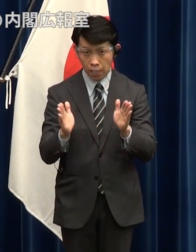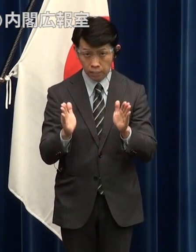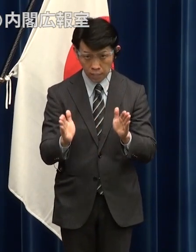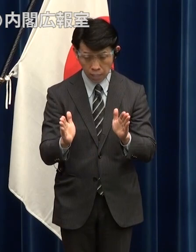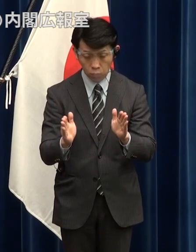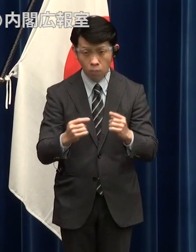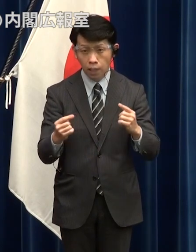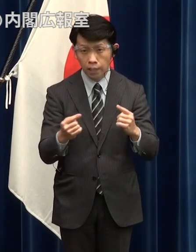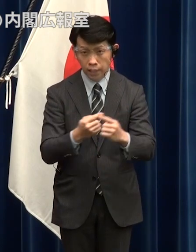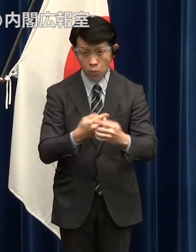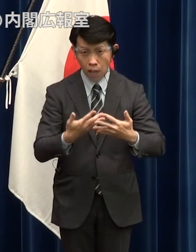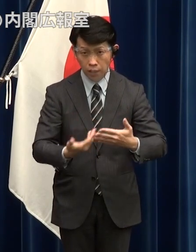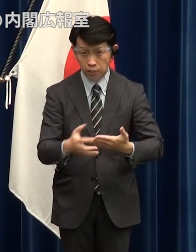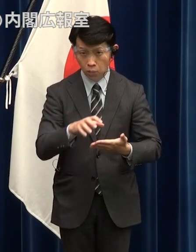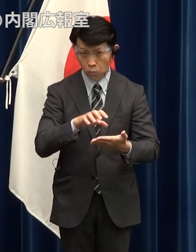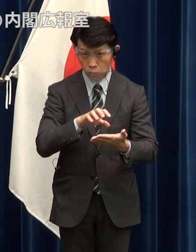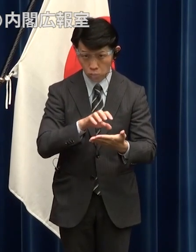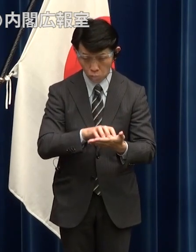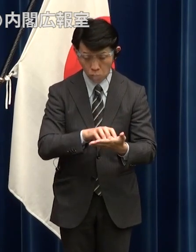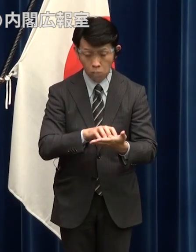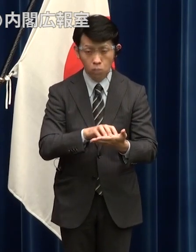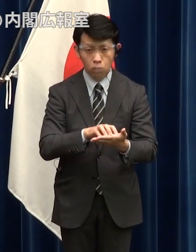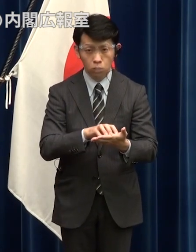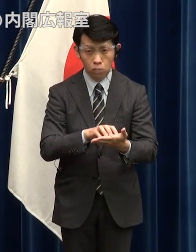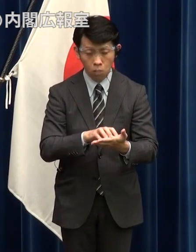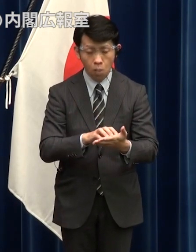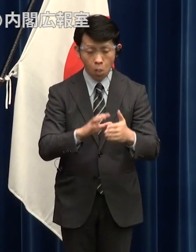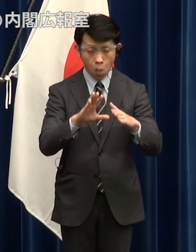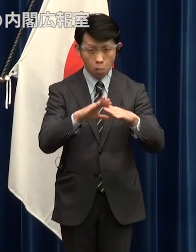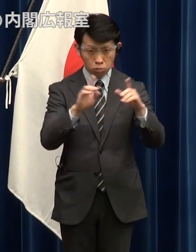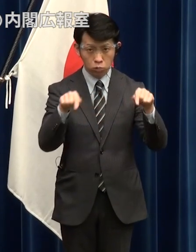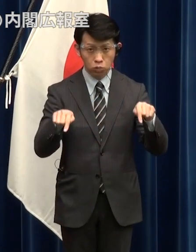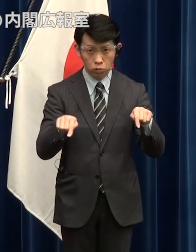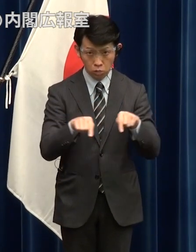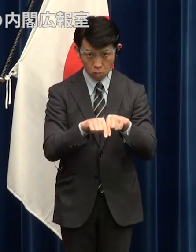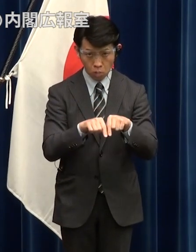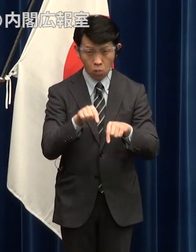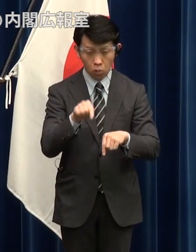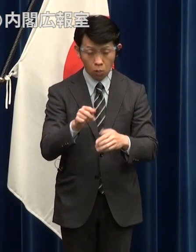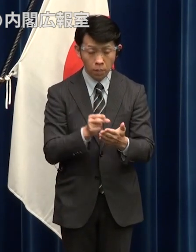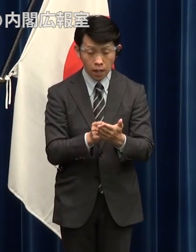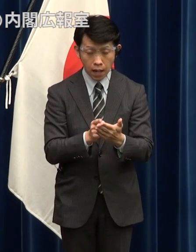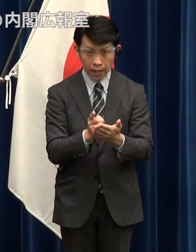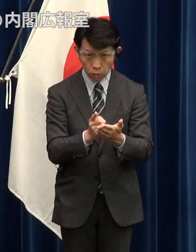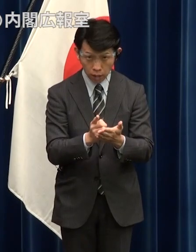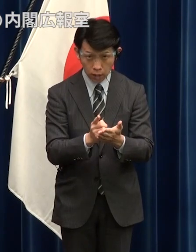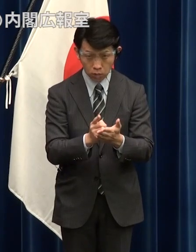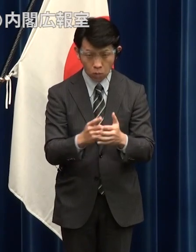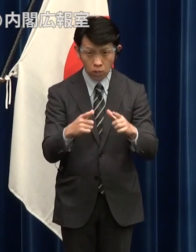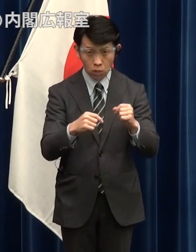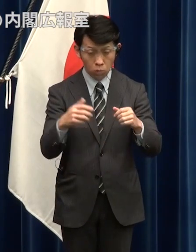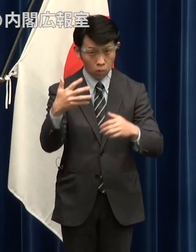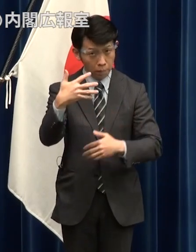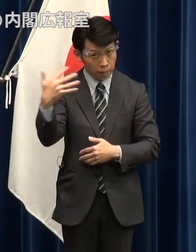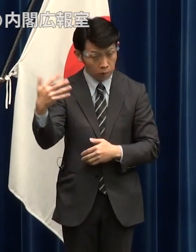に合わせて米側と日米ガイドラインの見直しについて協議を進めるお考えはありますでしょう